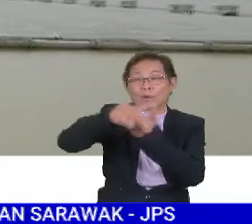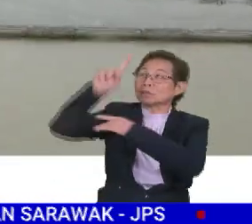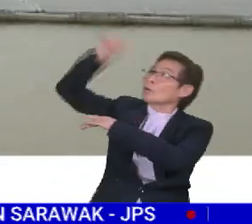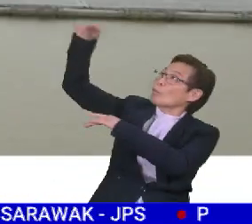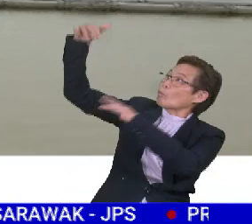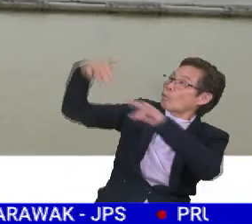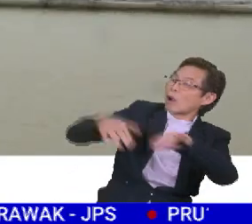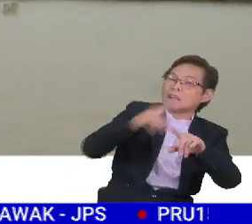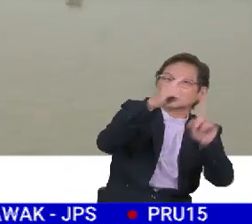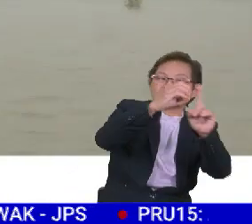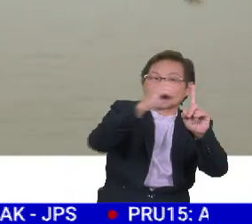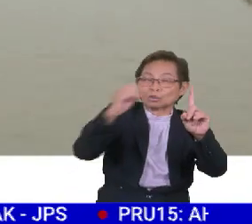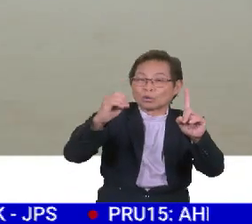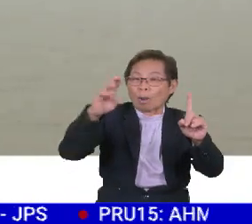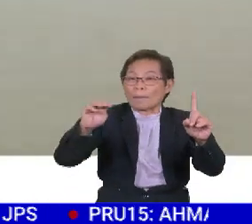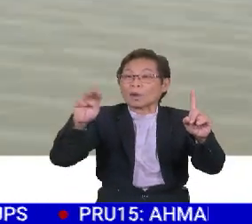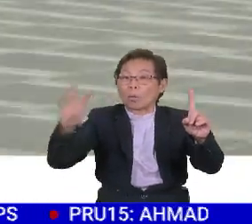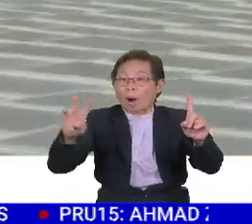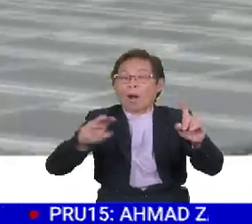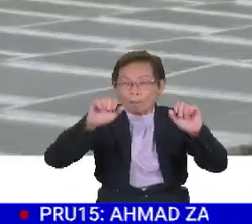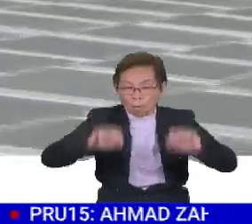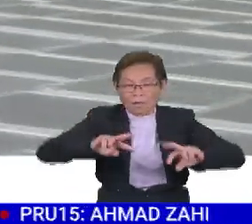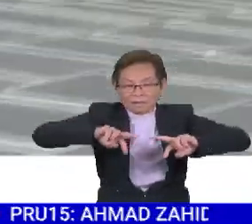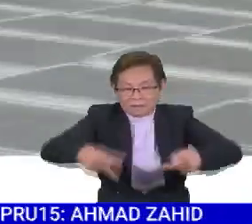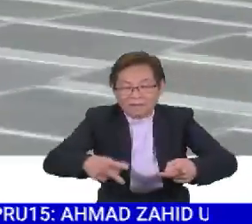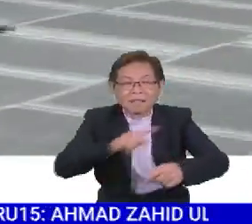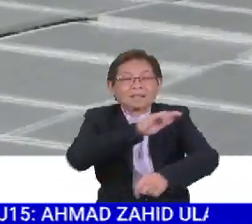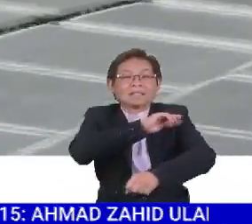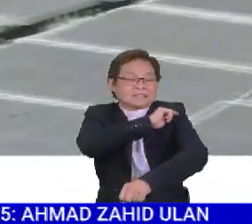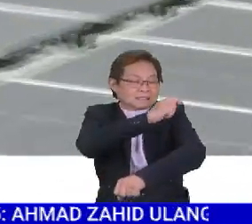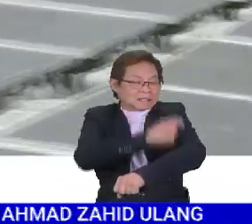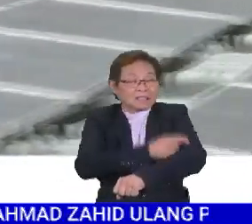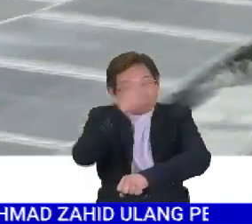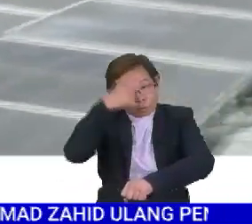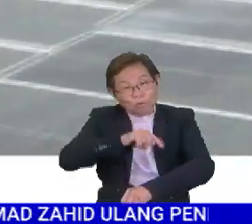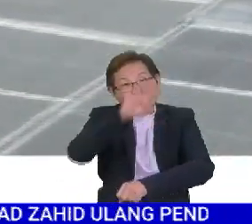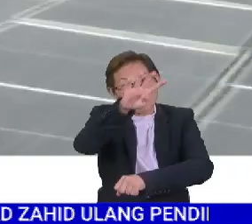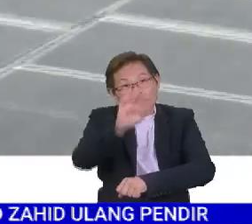100 MW itu mampu menjana tenaga untuk 40,000 rumah.